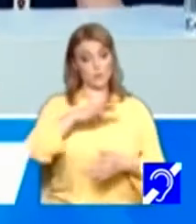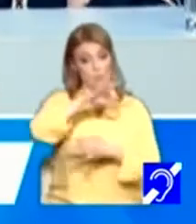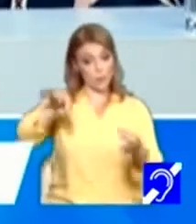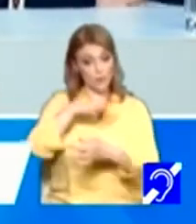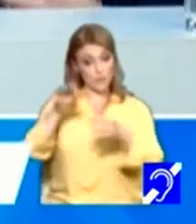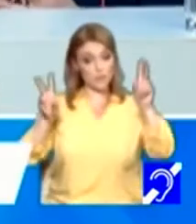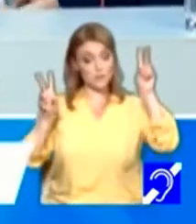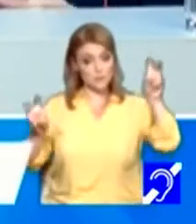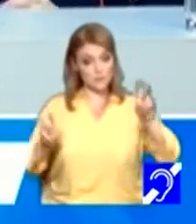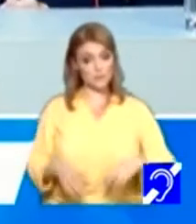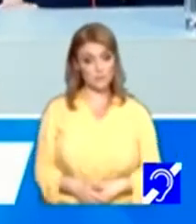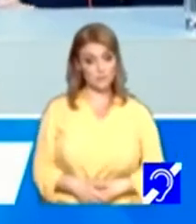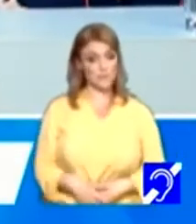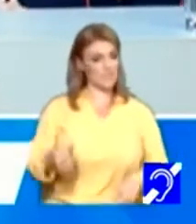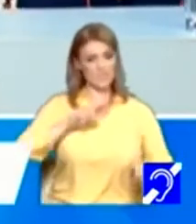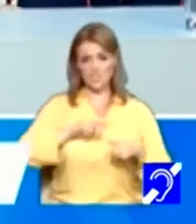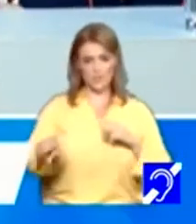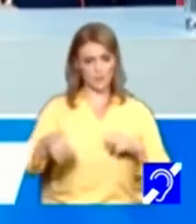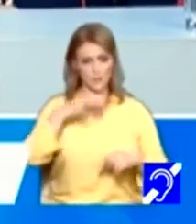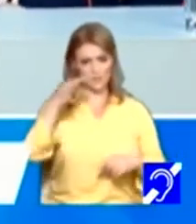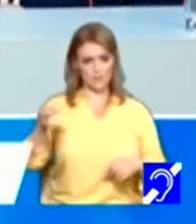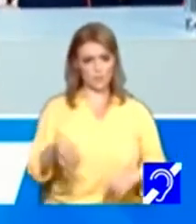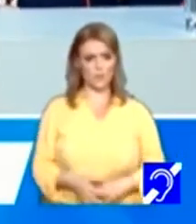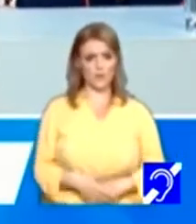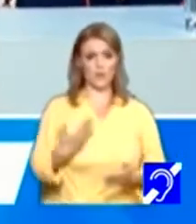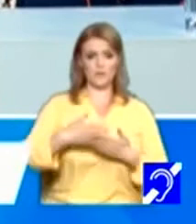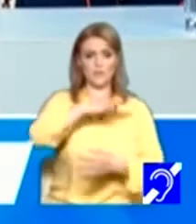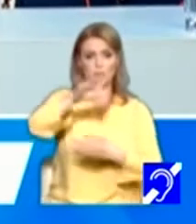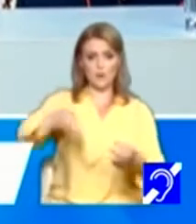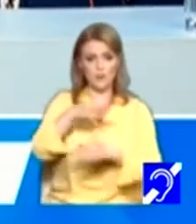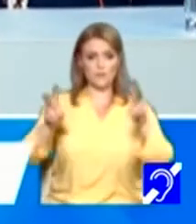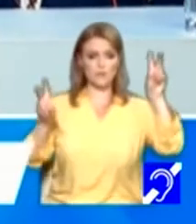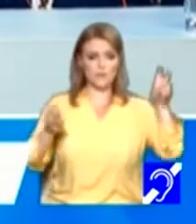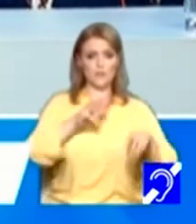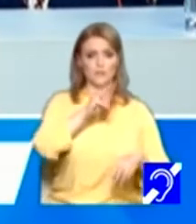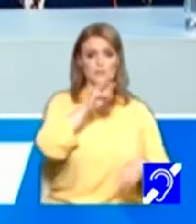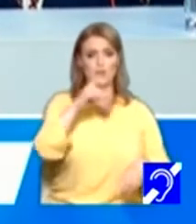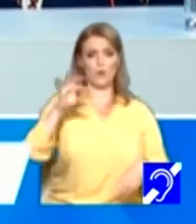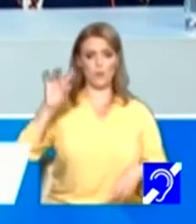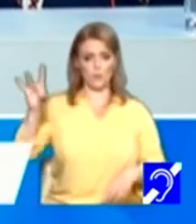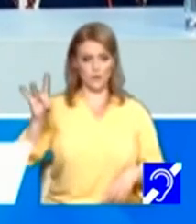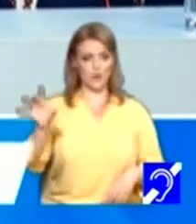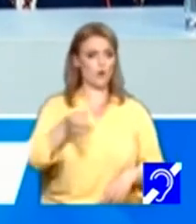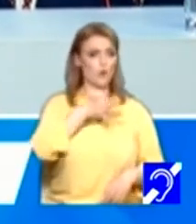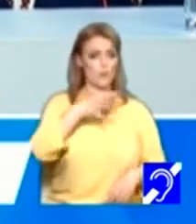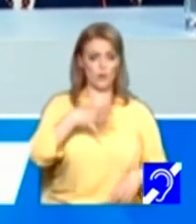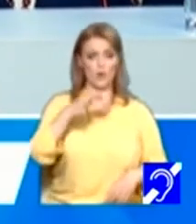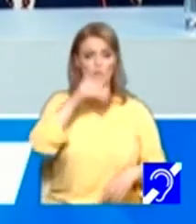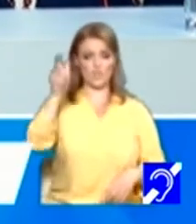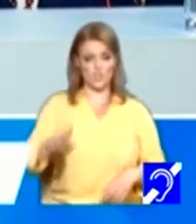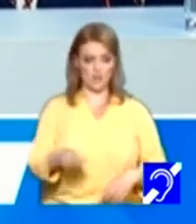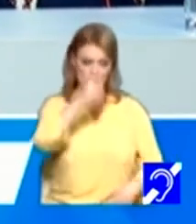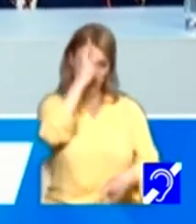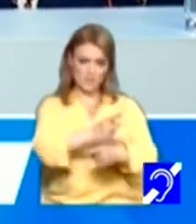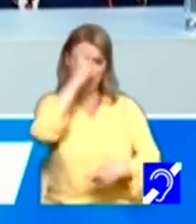de exemplu, uitați-vă, spun sincer, repede, ca să înțelegeți. Înțeleg. De exemplu, proiectul Tauberg. Oricărui demnitar public îi este interzis